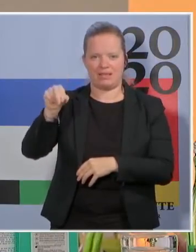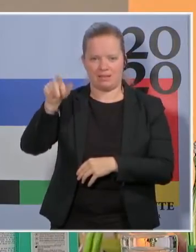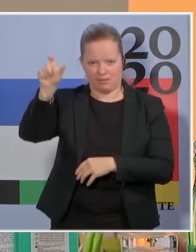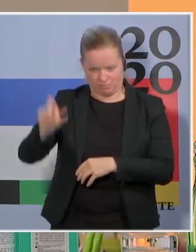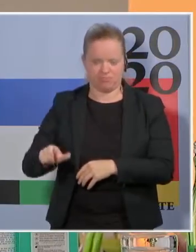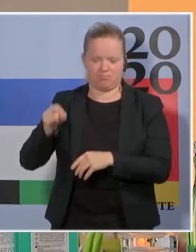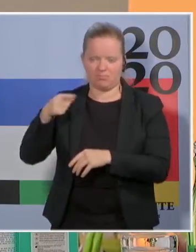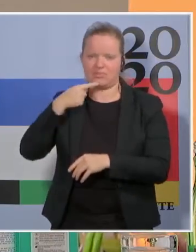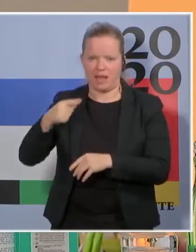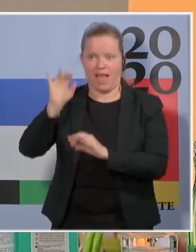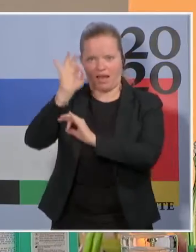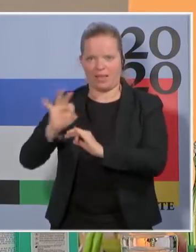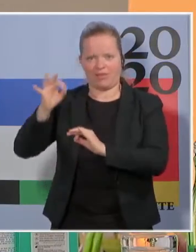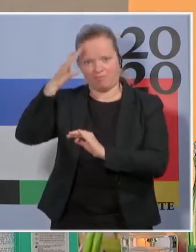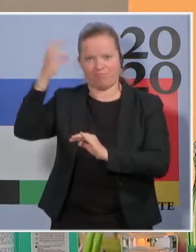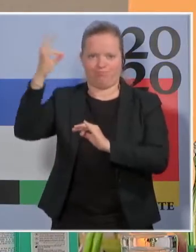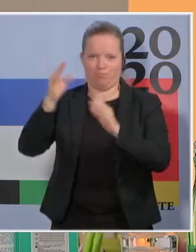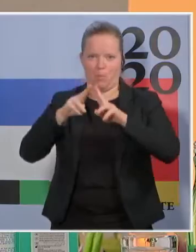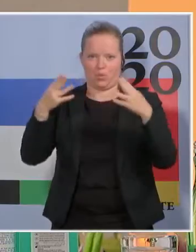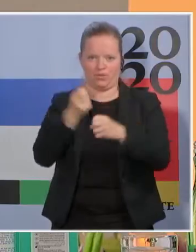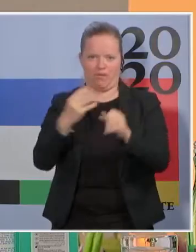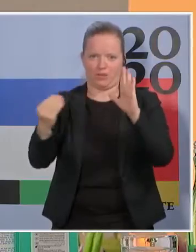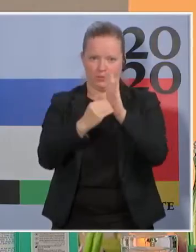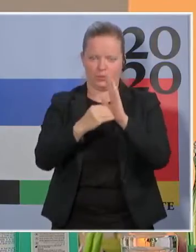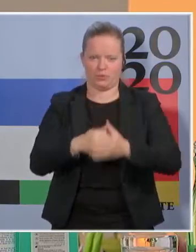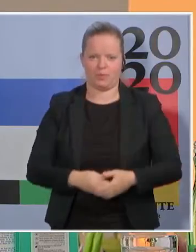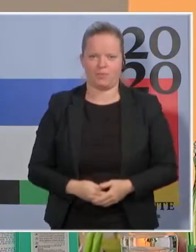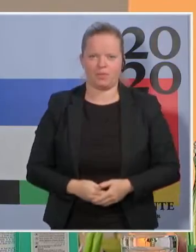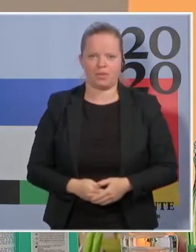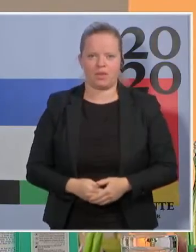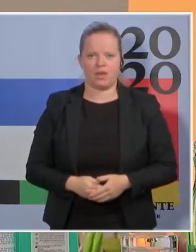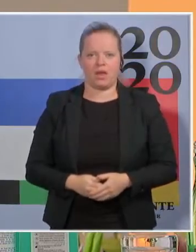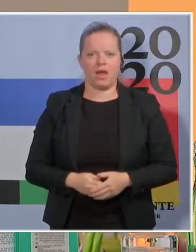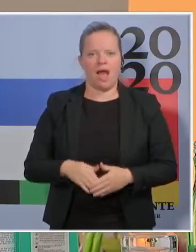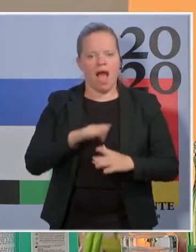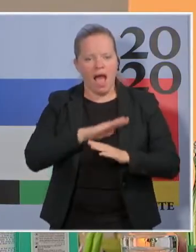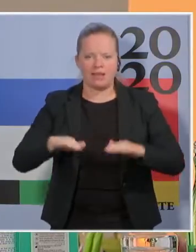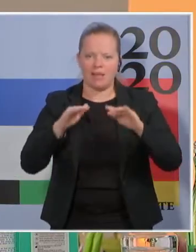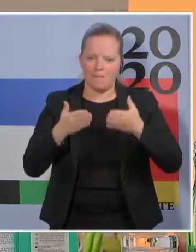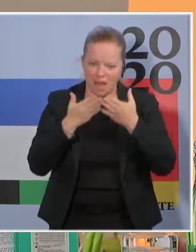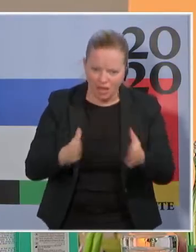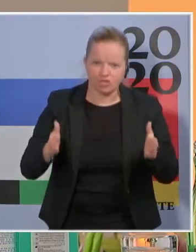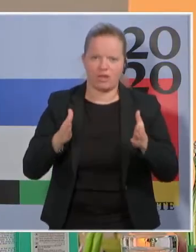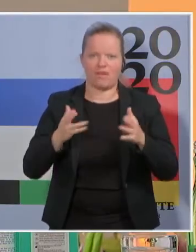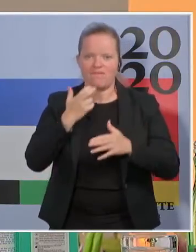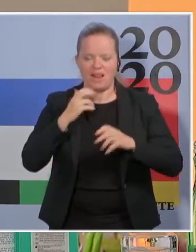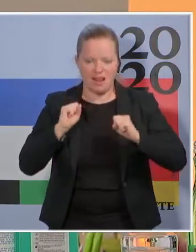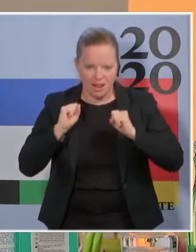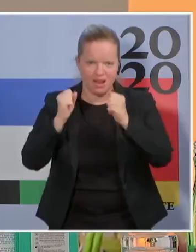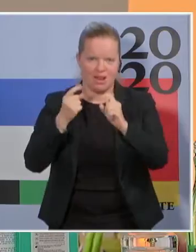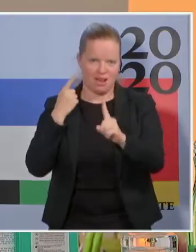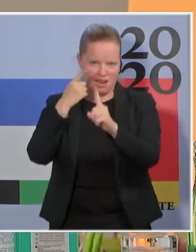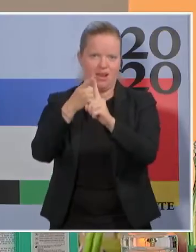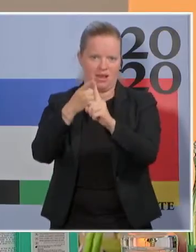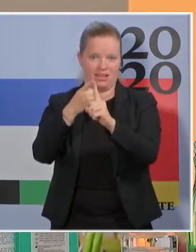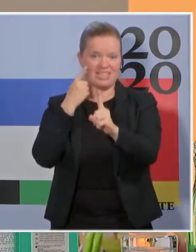Hohe Kompromissbereitschaft von allen Seiten war die Grundlage für das Zustandekommen. Angestrebt wurde